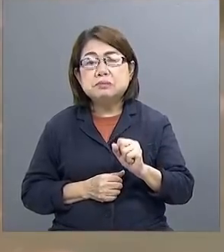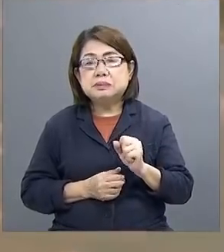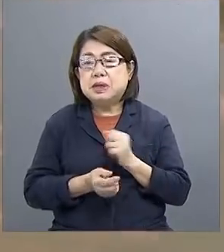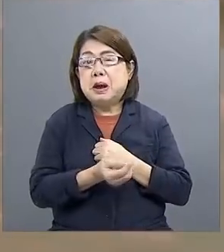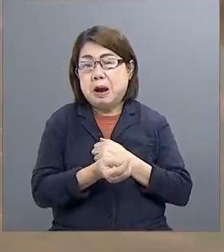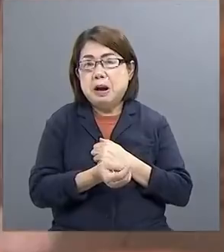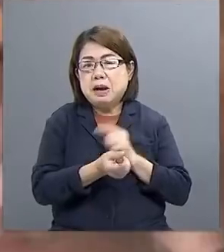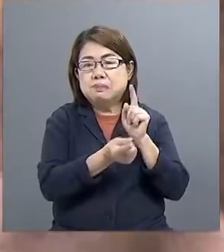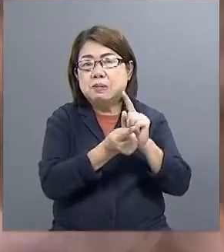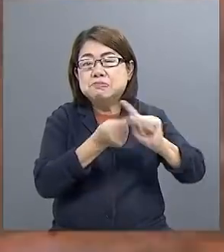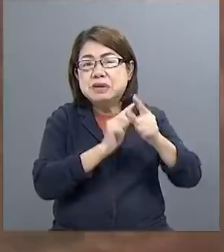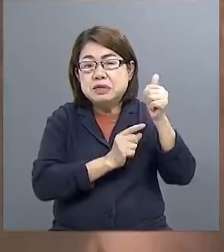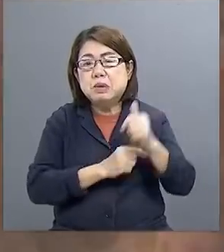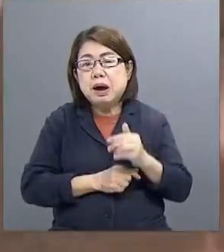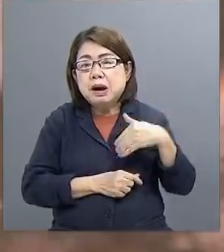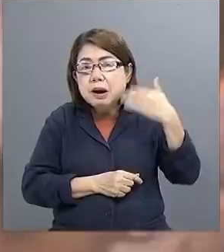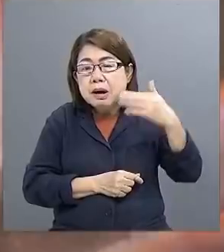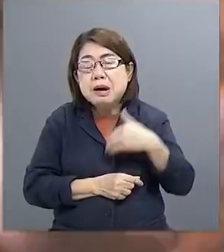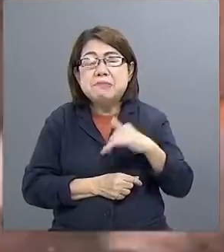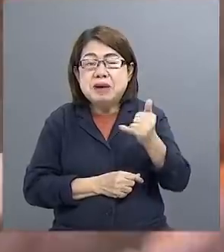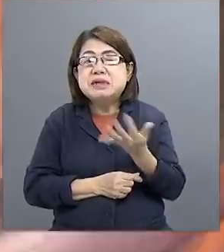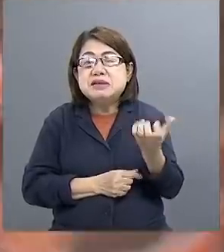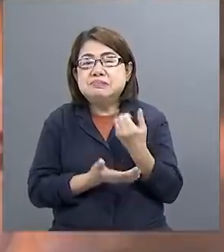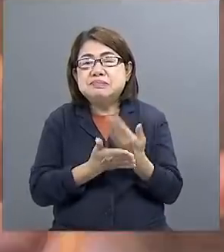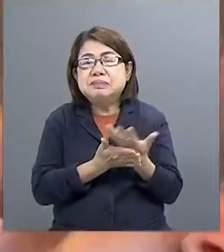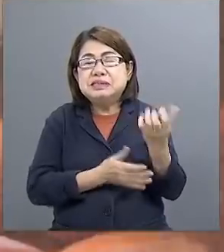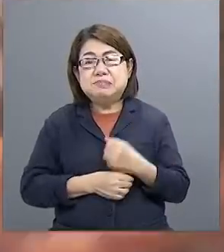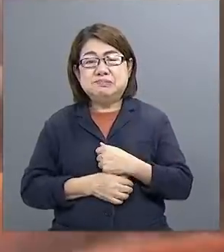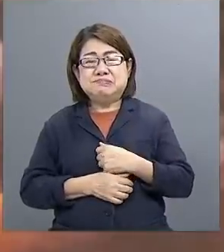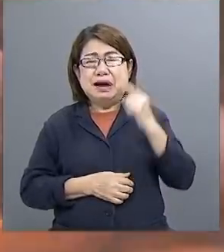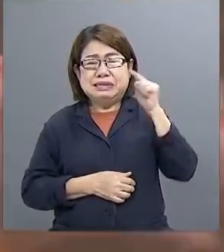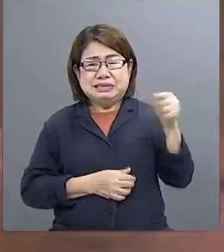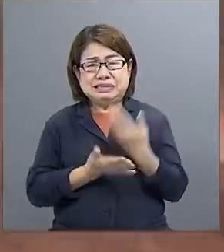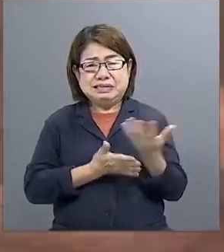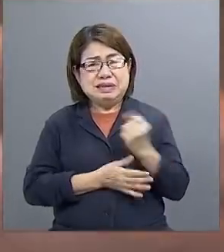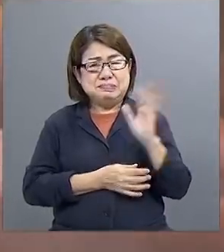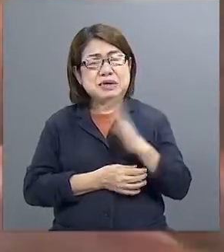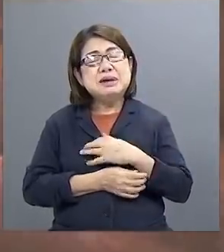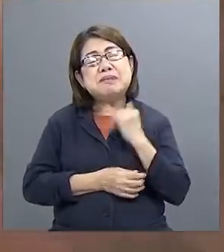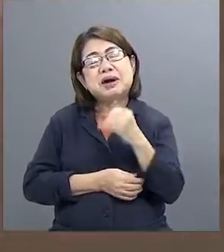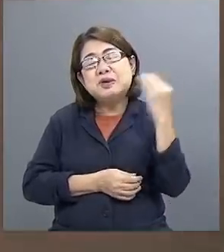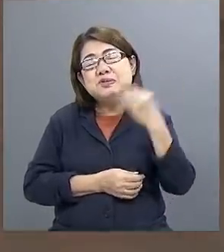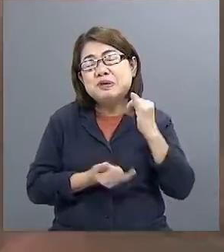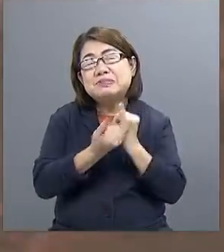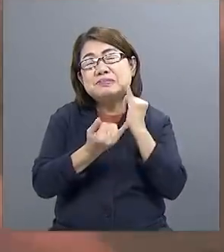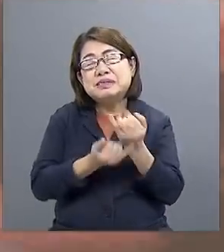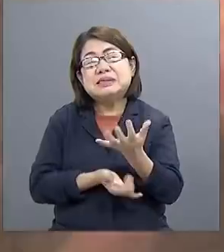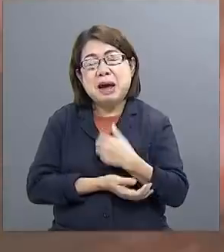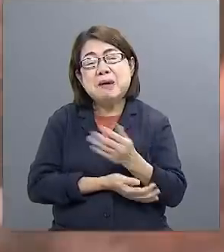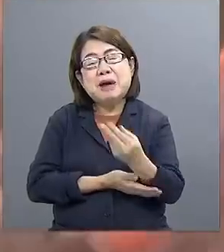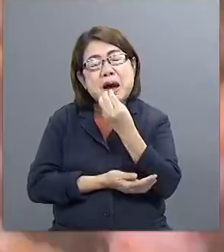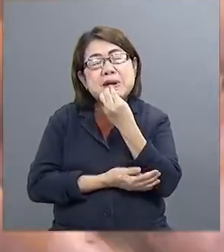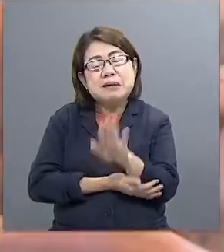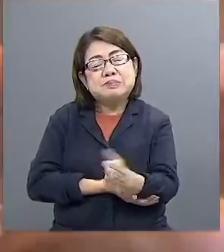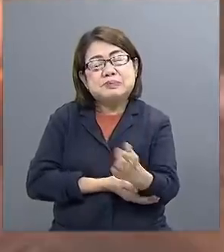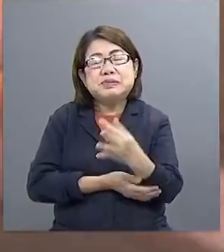ผมไม่ว่างขนาดนั้นนะผมหวังขอไปทับทิมกินทุกวันก็นักเรียนเอาเกลือนะครับนึงก็ดีแล้วก็เอะใจเองต่อ